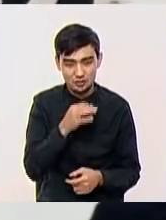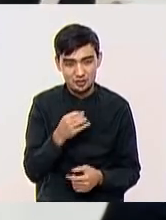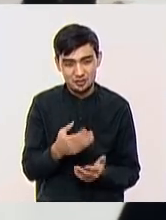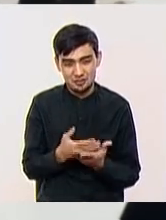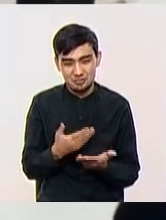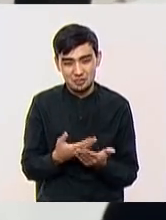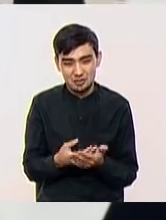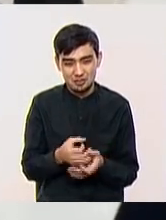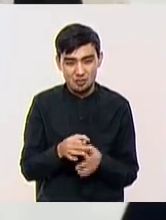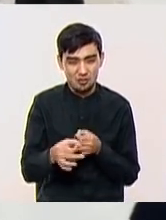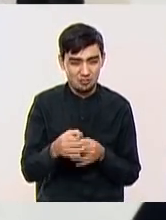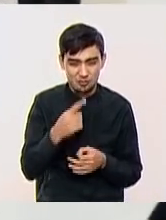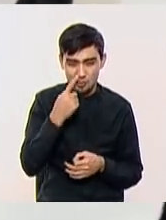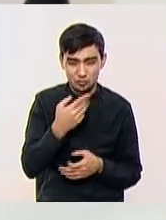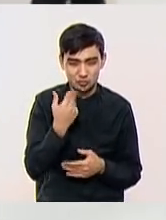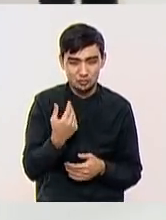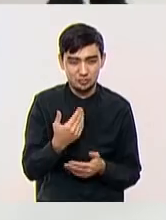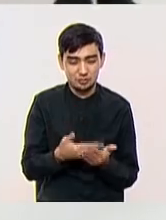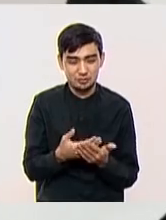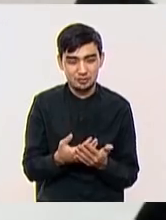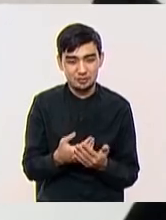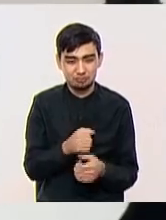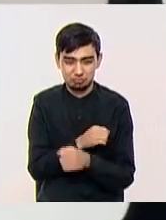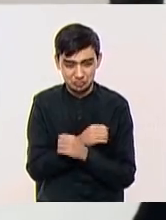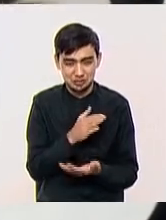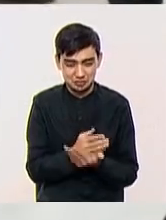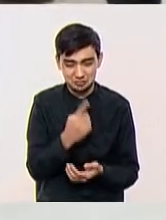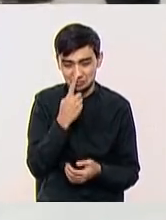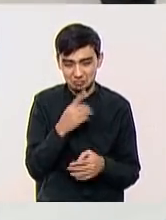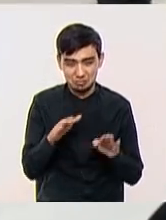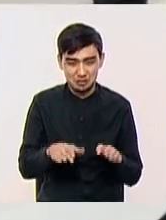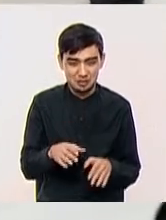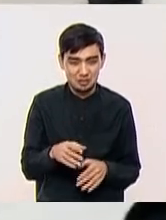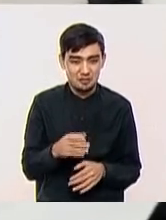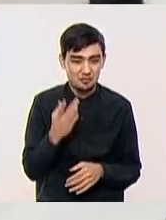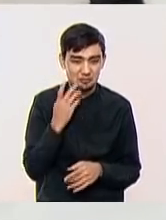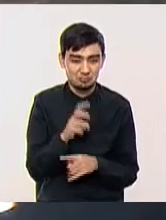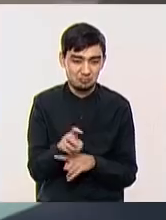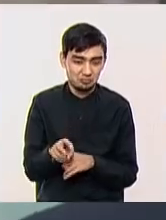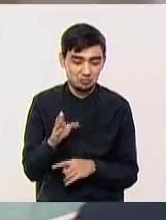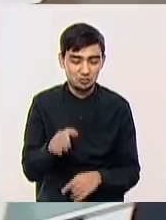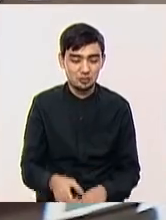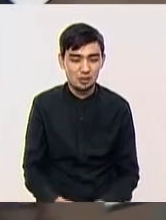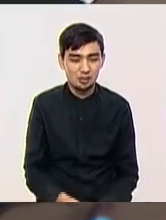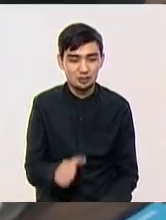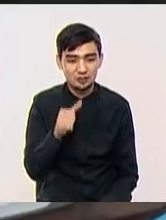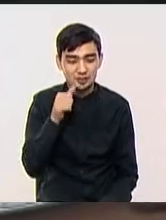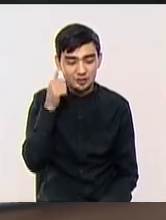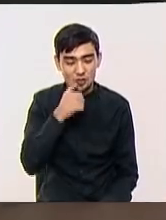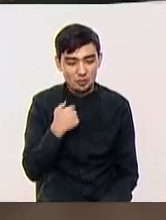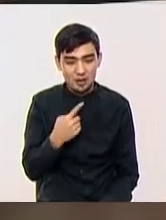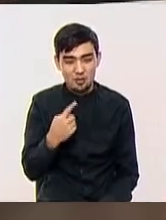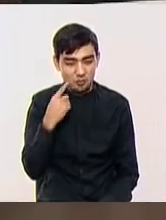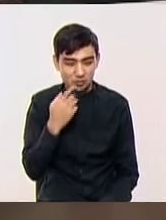болса мына алыс емес, мына жерде бір талай демалатын нелер бар, кешендер бар, барамыз сол. Өткен жылға өкпе жоқ,